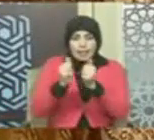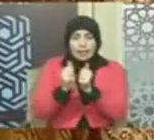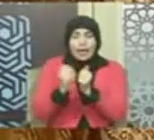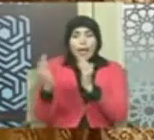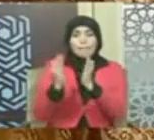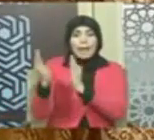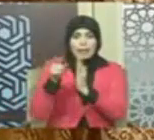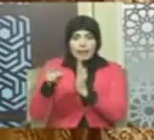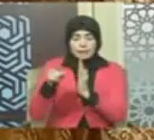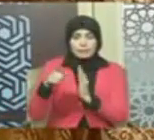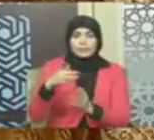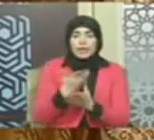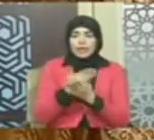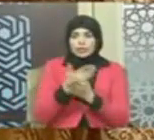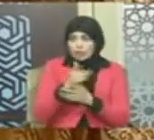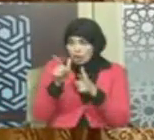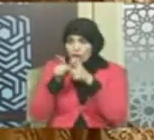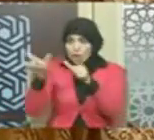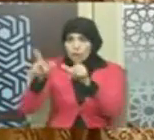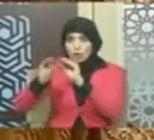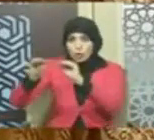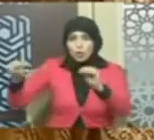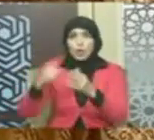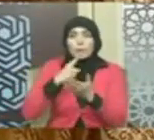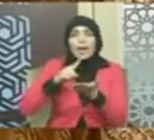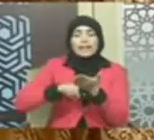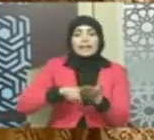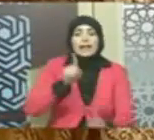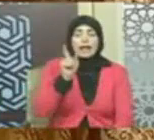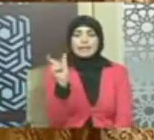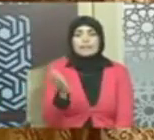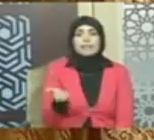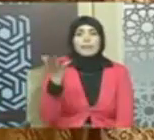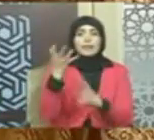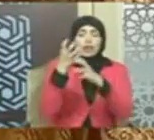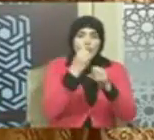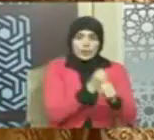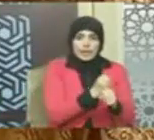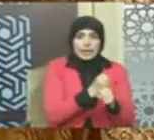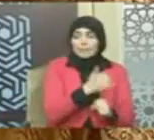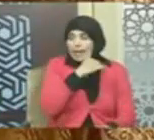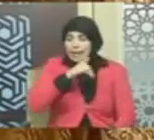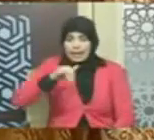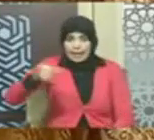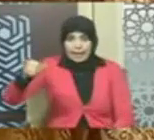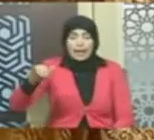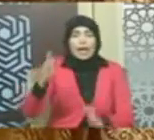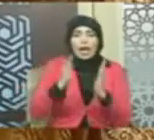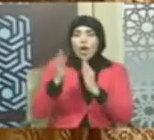ليعلمهم أن النبي صلى الله عليه وسلم جاء معتمرا لا يريد قتالا.